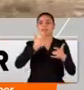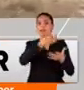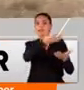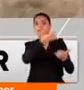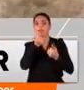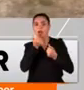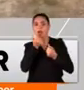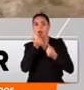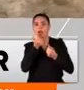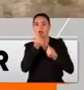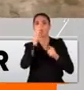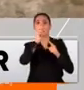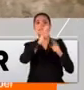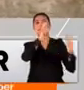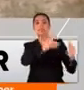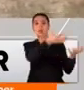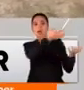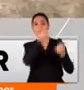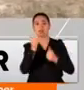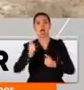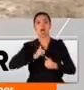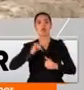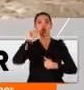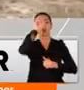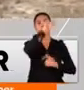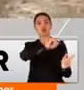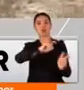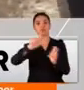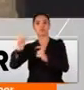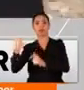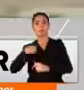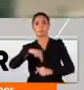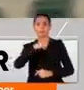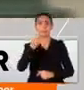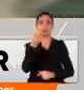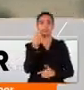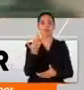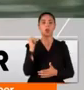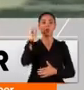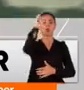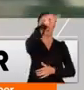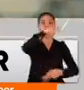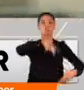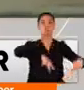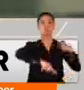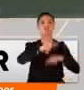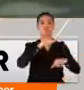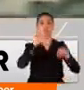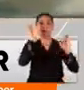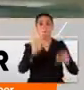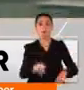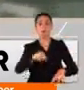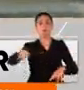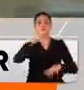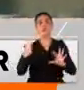alıyor? İslamabad'dan gidip alıyor. Askeri uçaklarımız taşıyor. Biz devletiz. Uçak seferlerinin başlaması vesaire